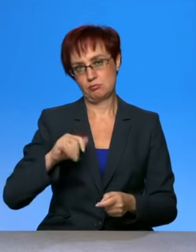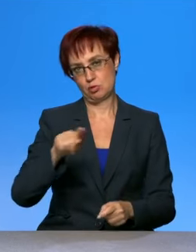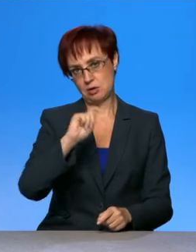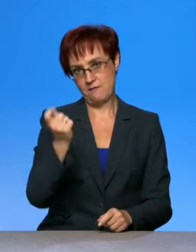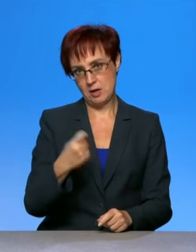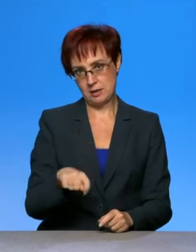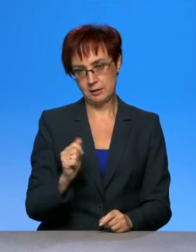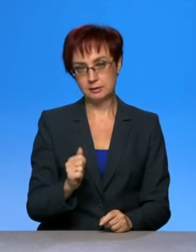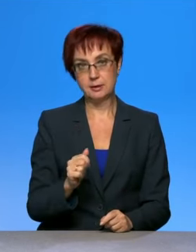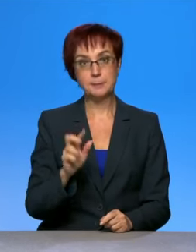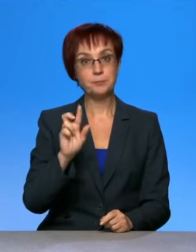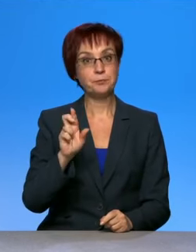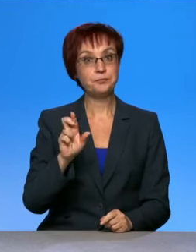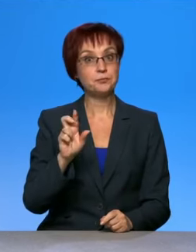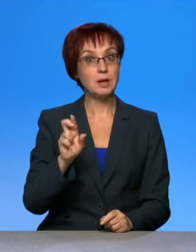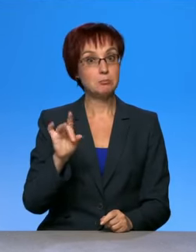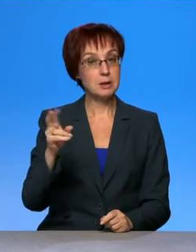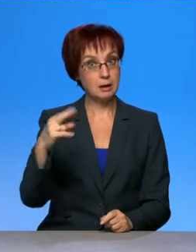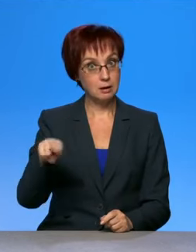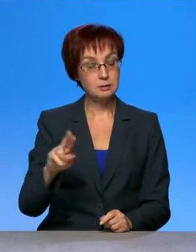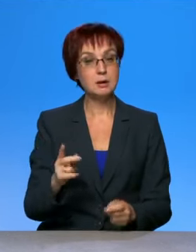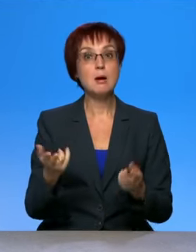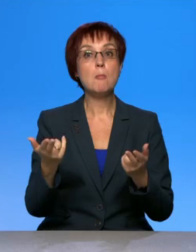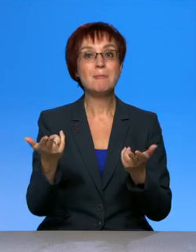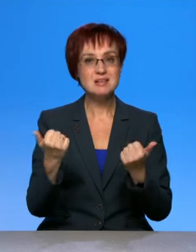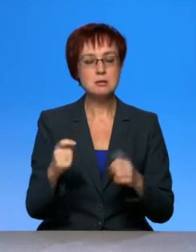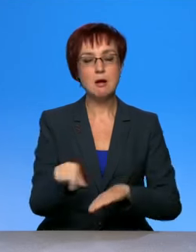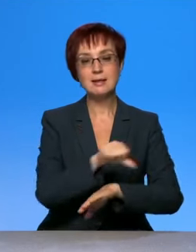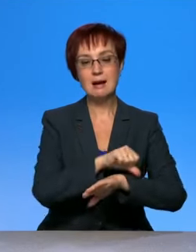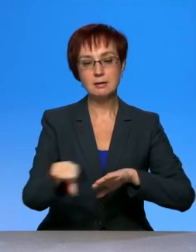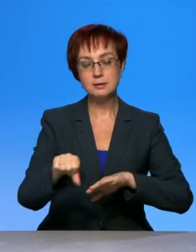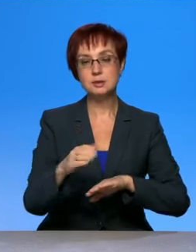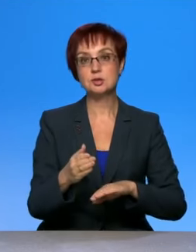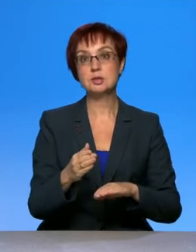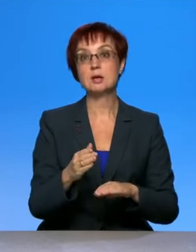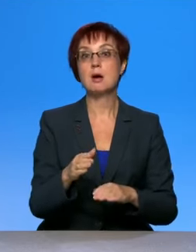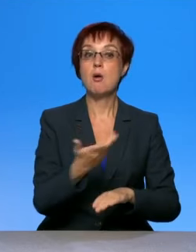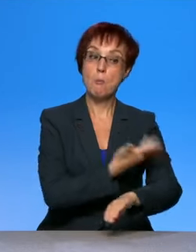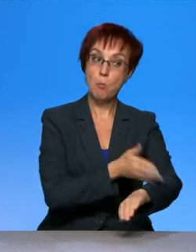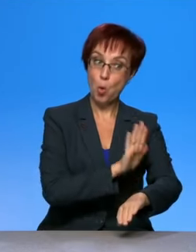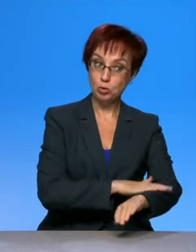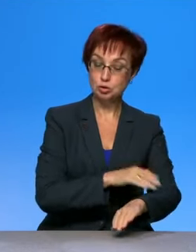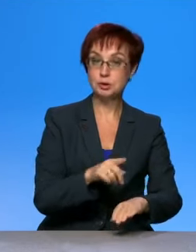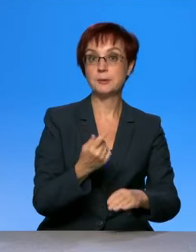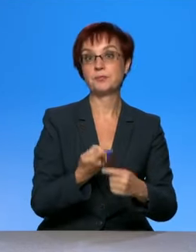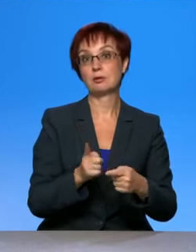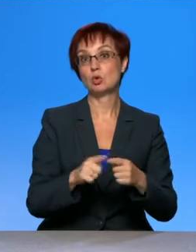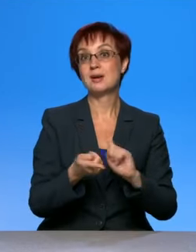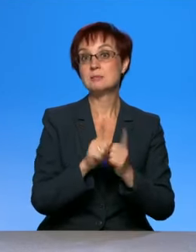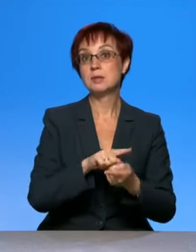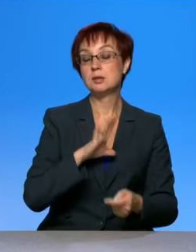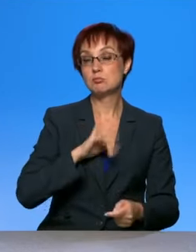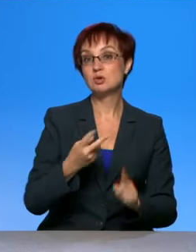отношение всех остальных он признал границы Польши которые изменились после Второй Мировой войны он признал германскую демократическую